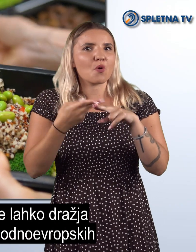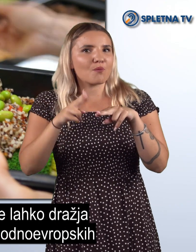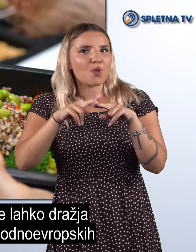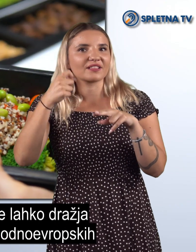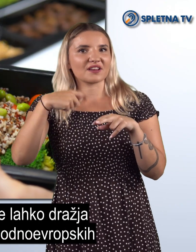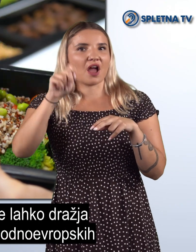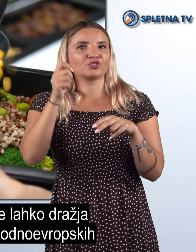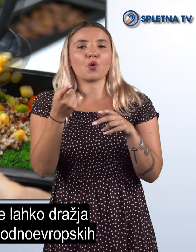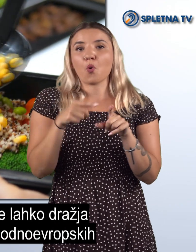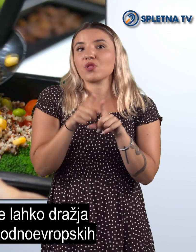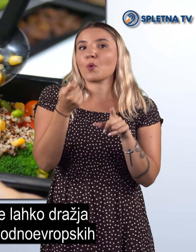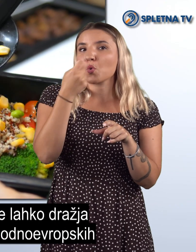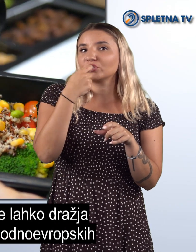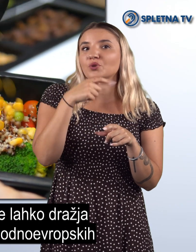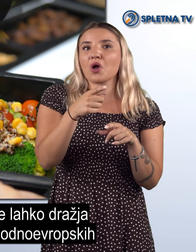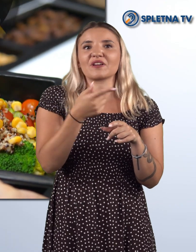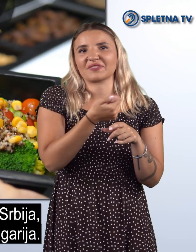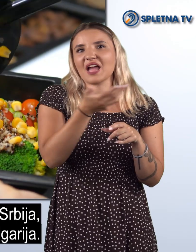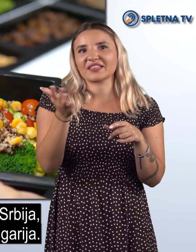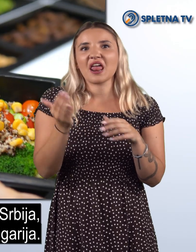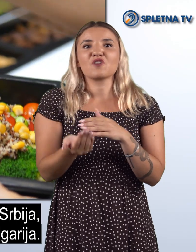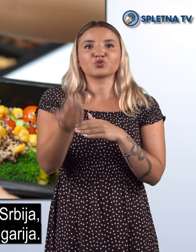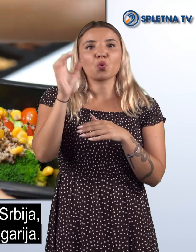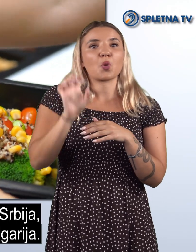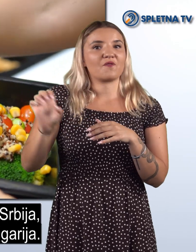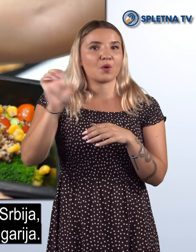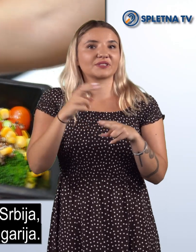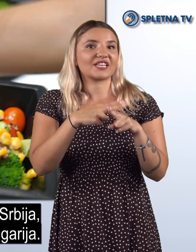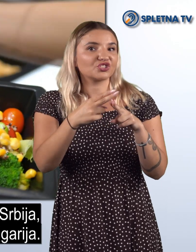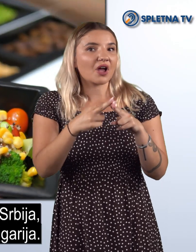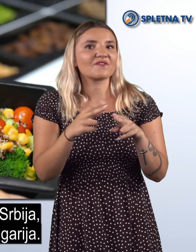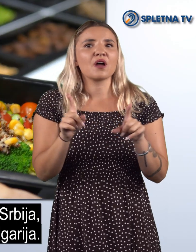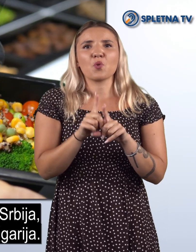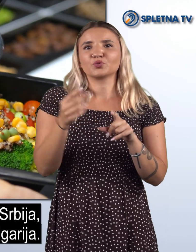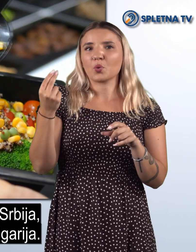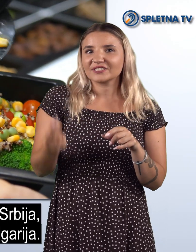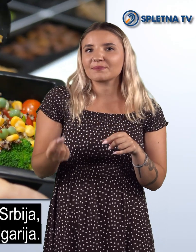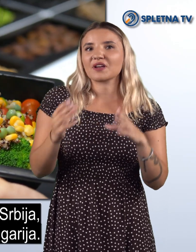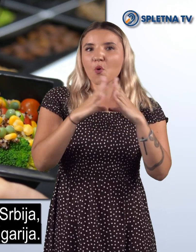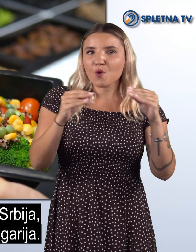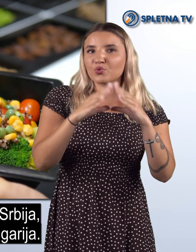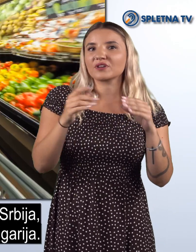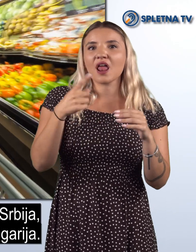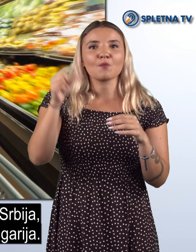v nekaterih vzhodnoevropskih državah, kot so Srbija, Romunija ali Bolgarija.